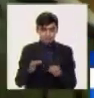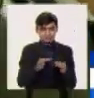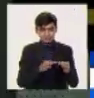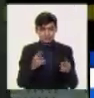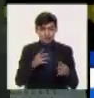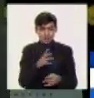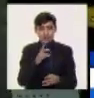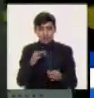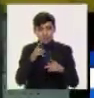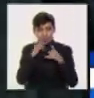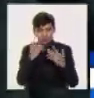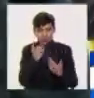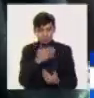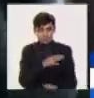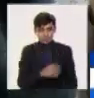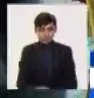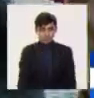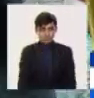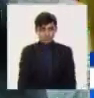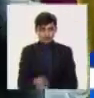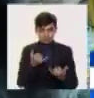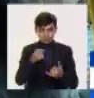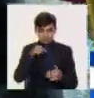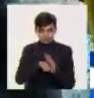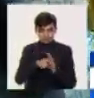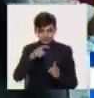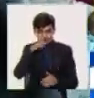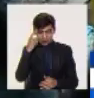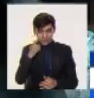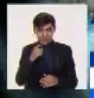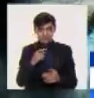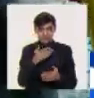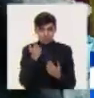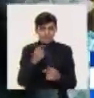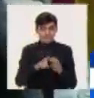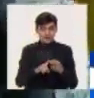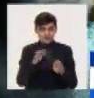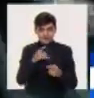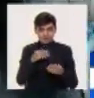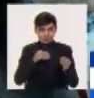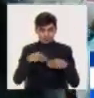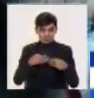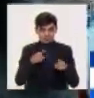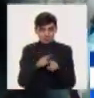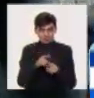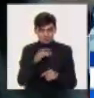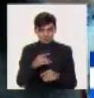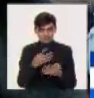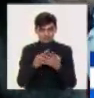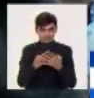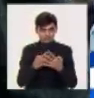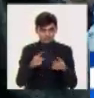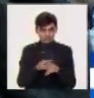но и маски не надевают. При этой температуре никаких вирусов нет. А вот эта тряпочка, эта сетка